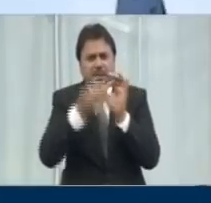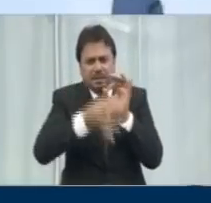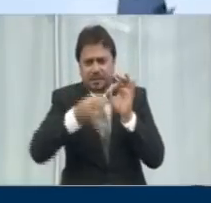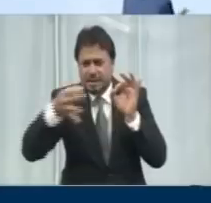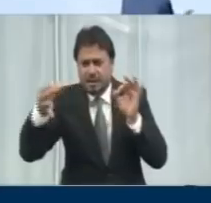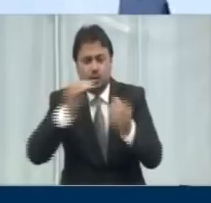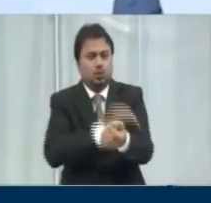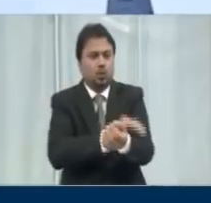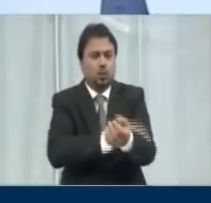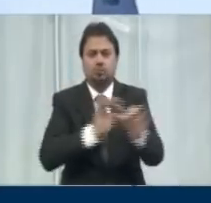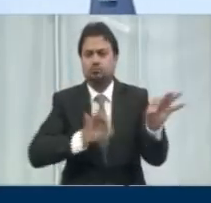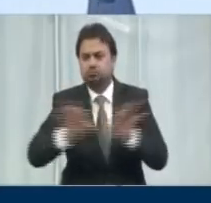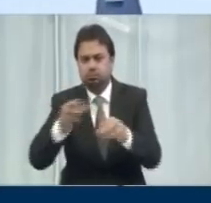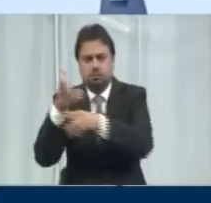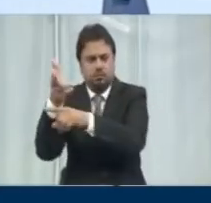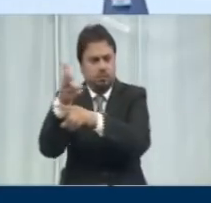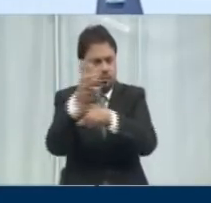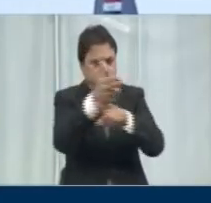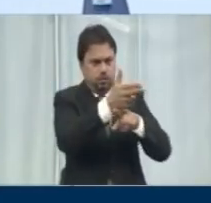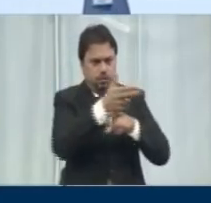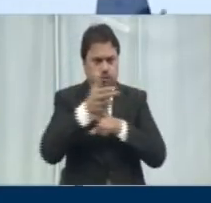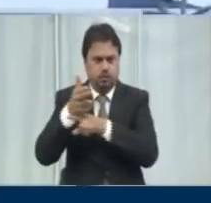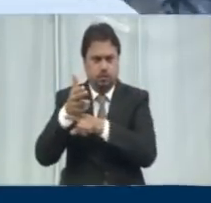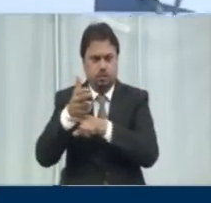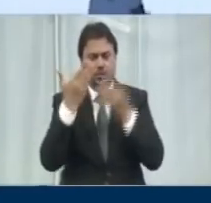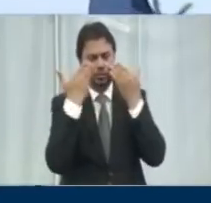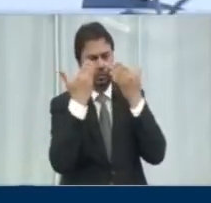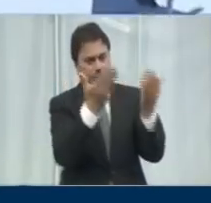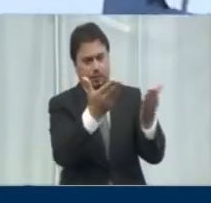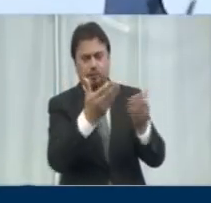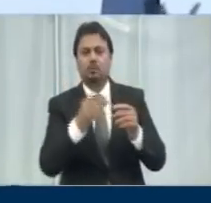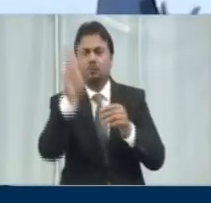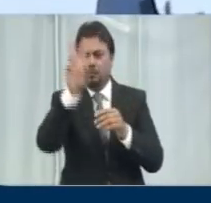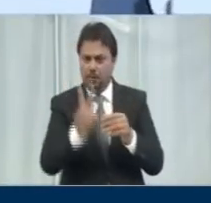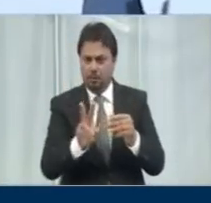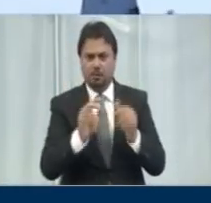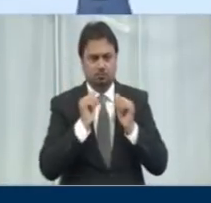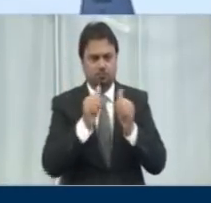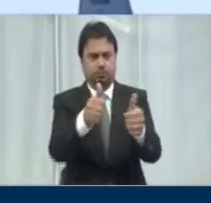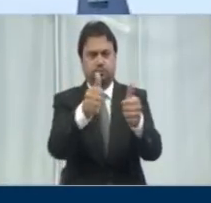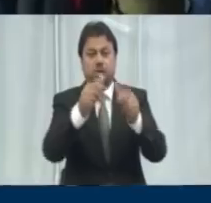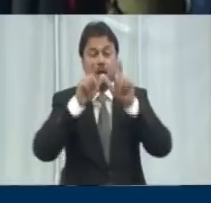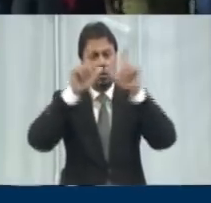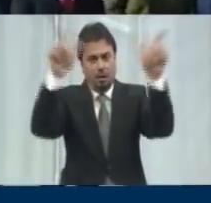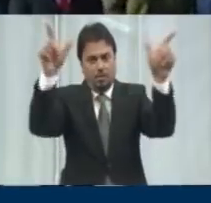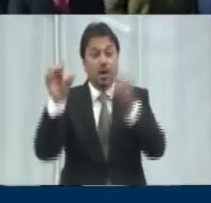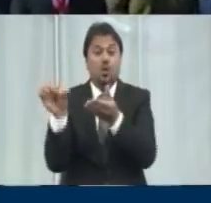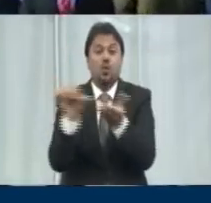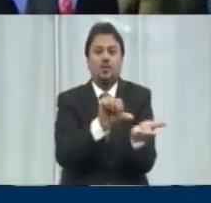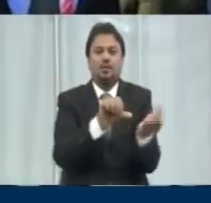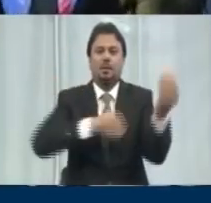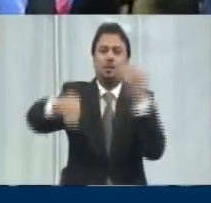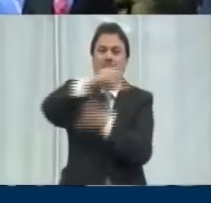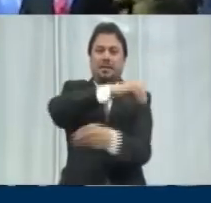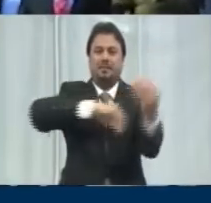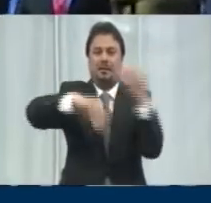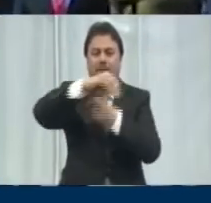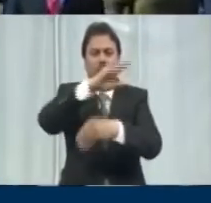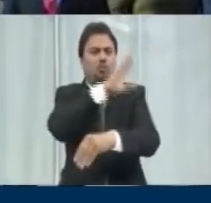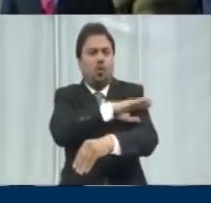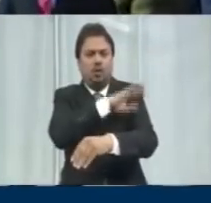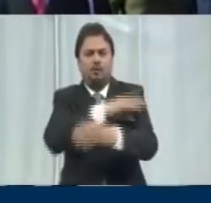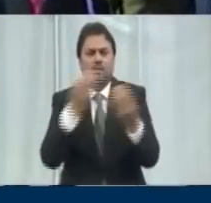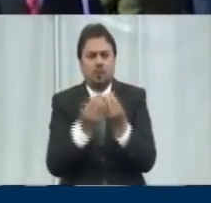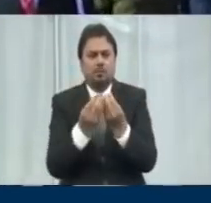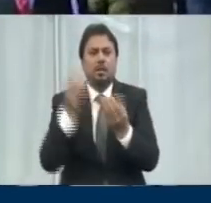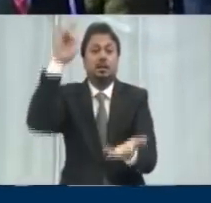إطار جهودها بتسليط الضوء على هذا الملف الهام، وبدايته من خبر وصول وفد الفاتيكان إلى محافظة النجف